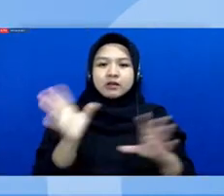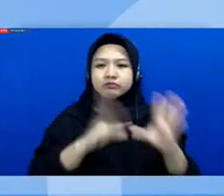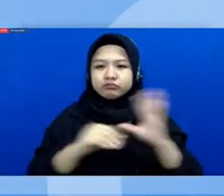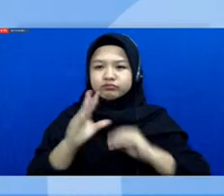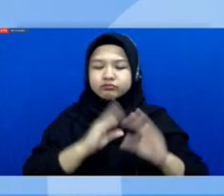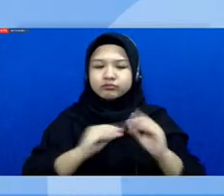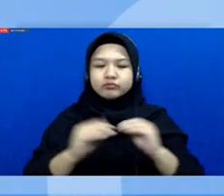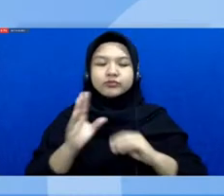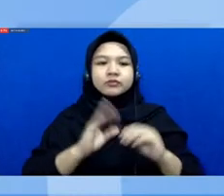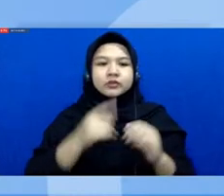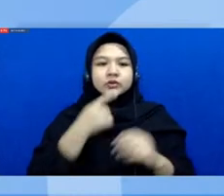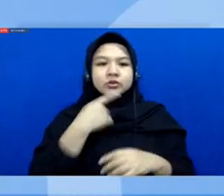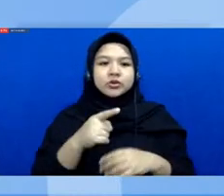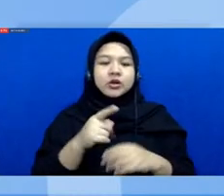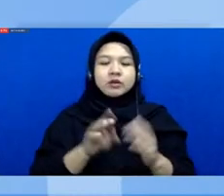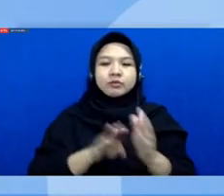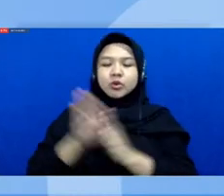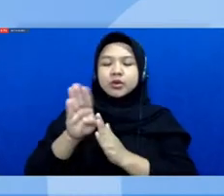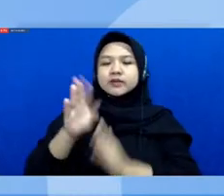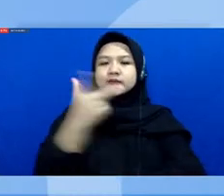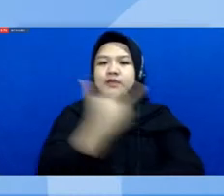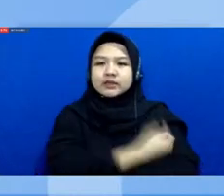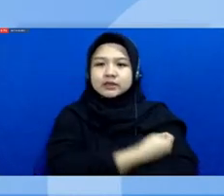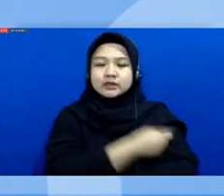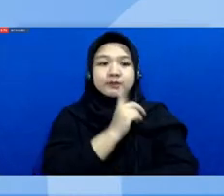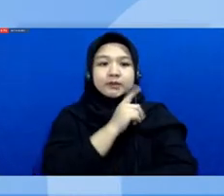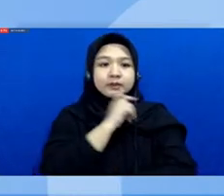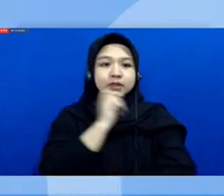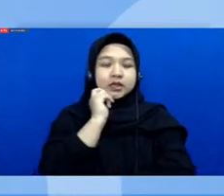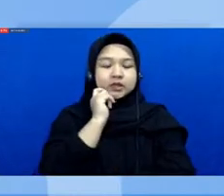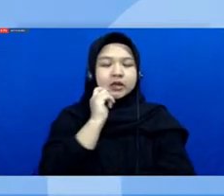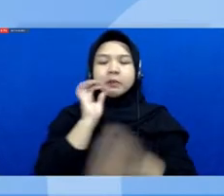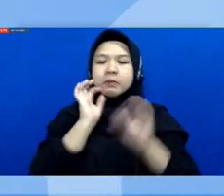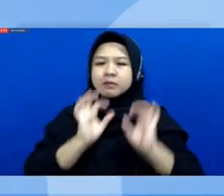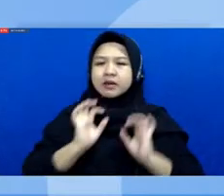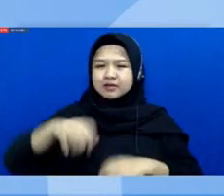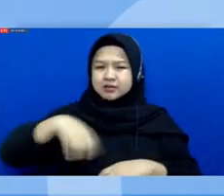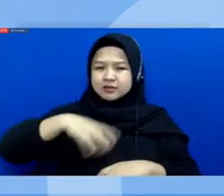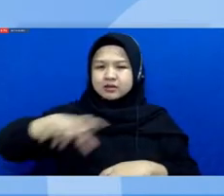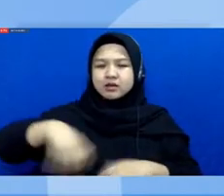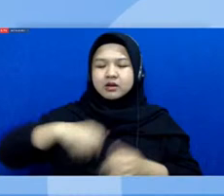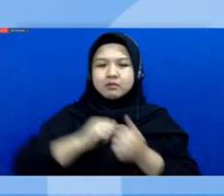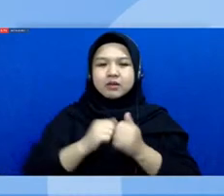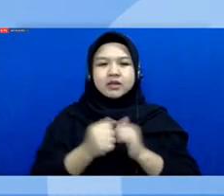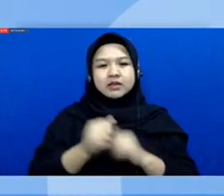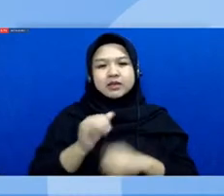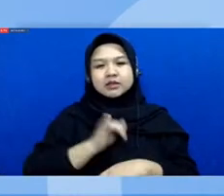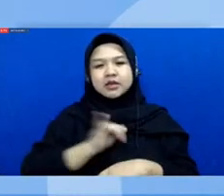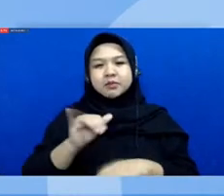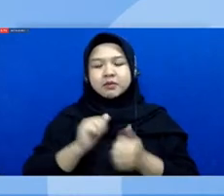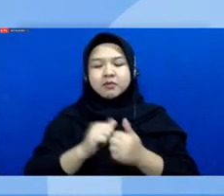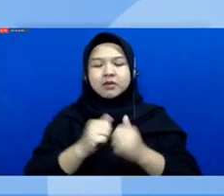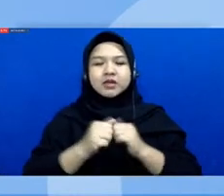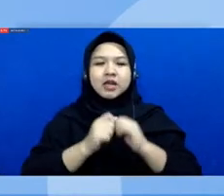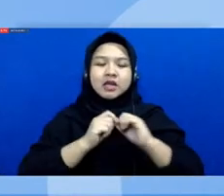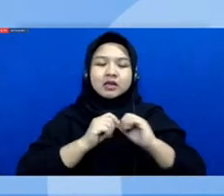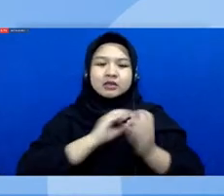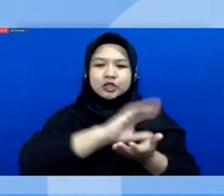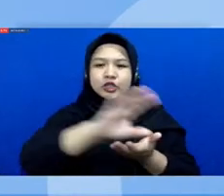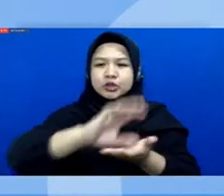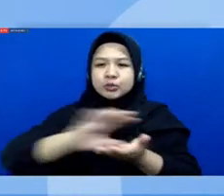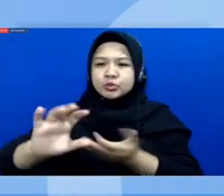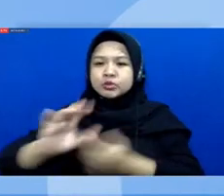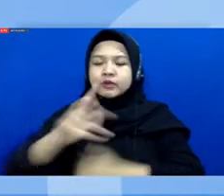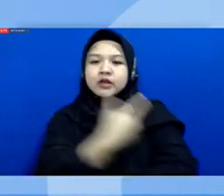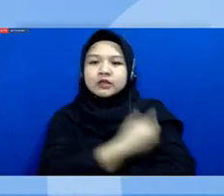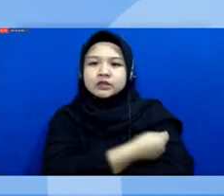membicarakan tentang progres vaksin ya, karena ternyata di banyak daerah persoalannya sama, persoalan distribusi vaksin, kemudian